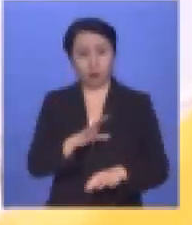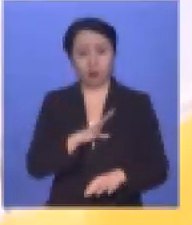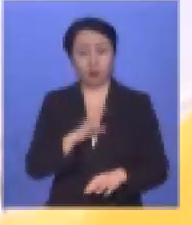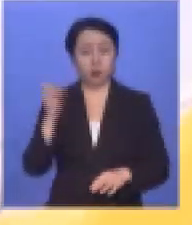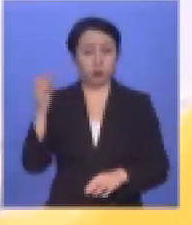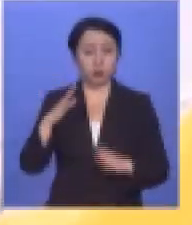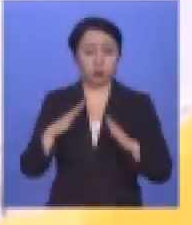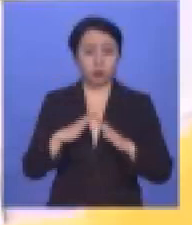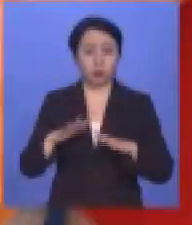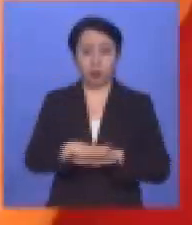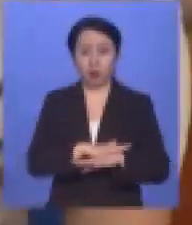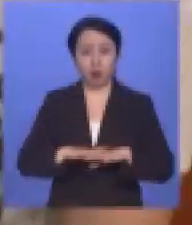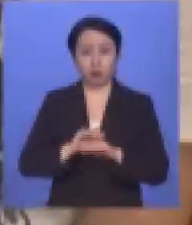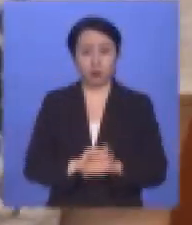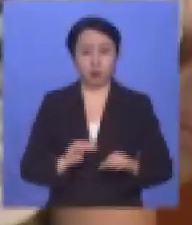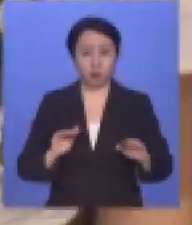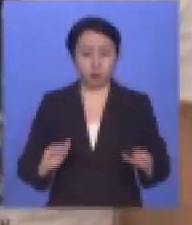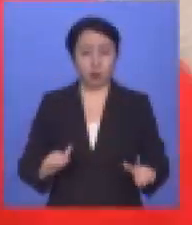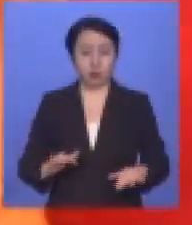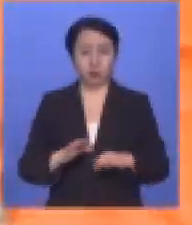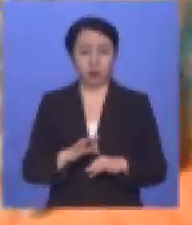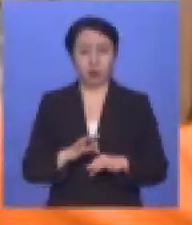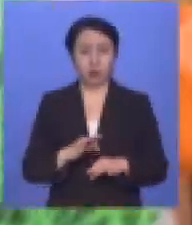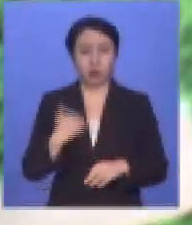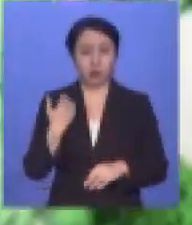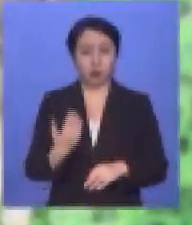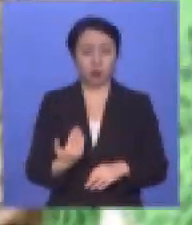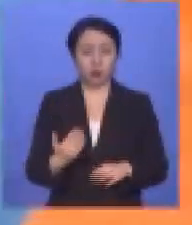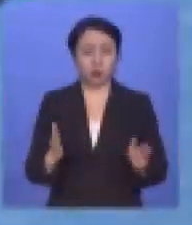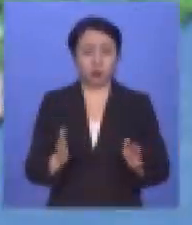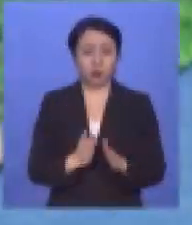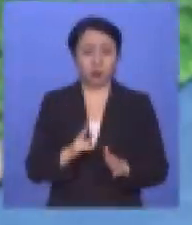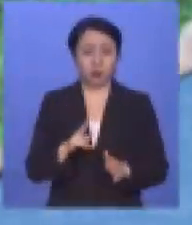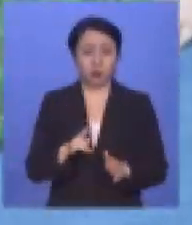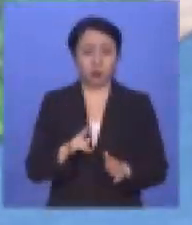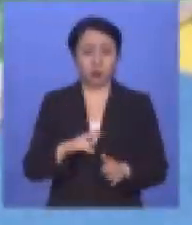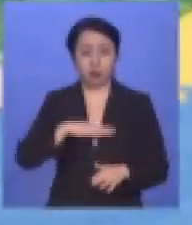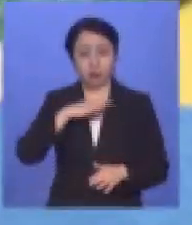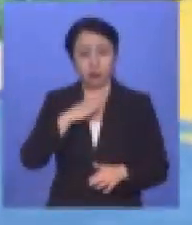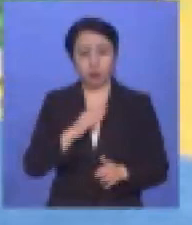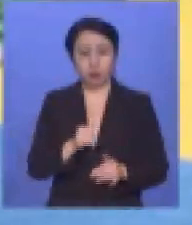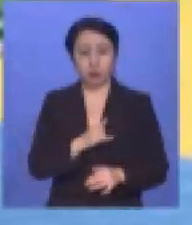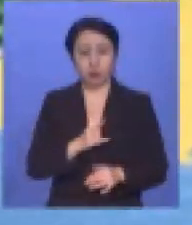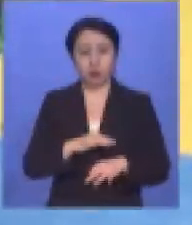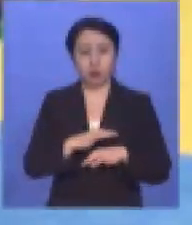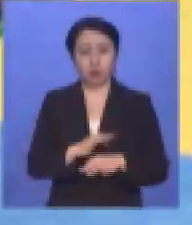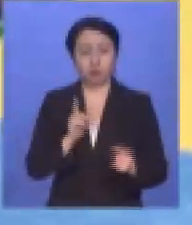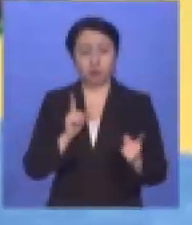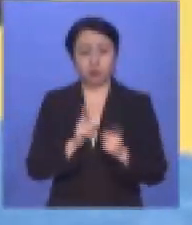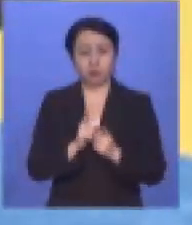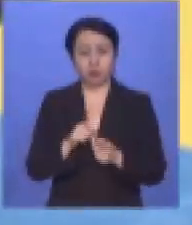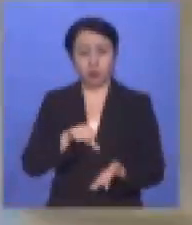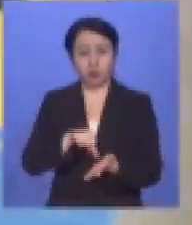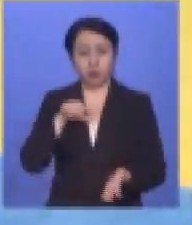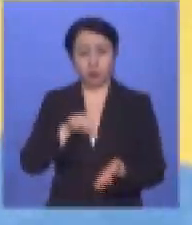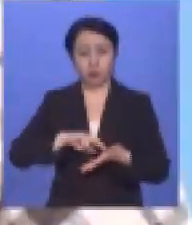дом қоғамдық қорының балалары турнирден жүлдемен оралды. Олар мұнымен шектелмей, алда наурыз айында шетелде өтетін кезекті сайысқа